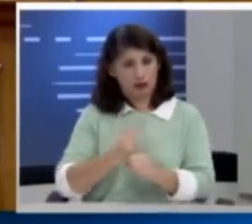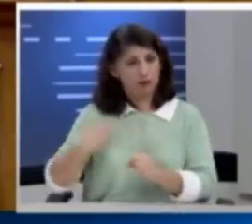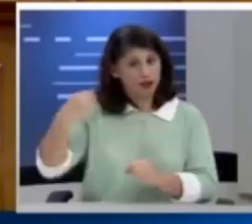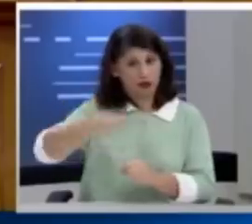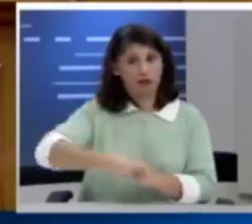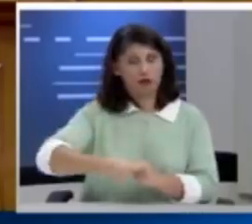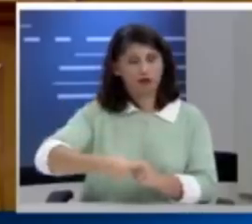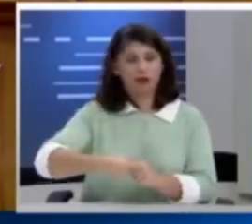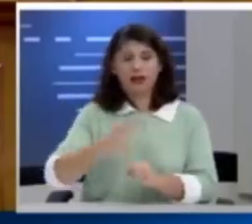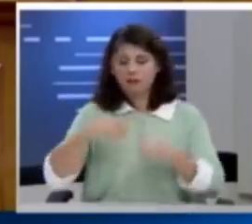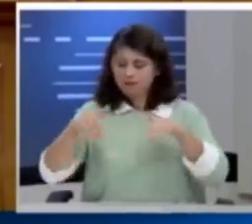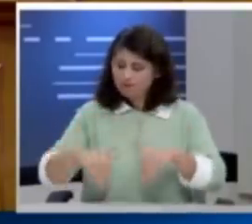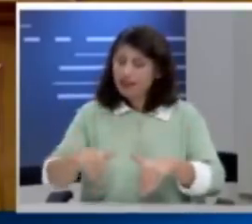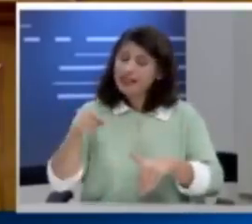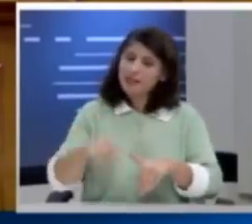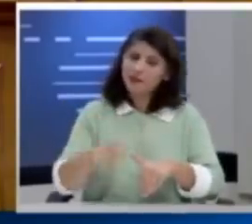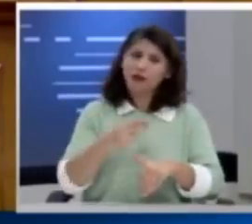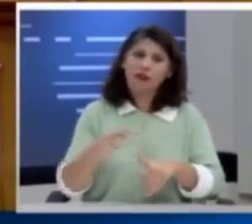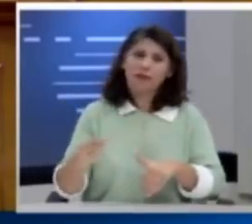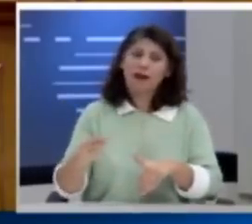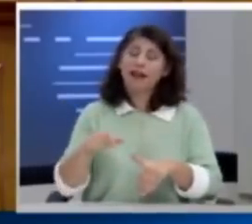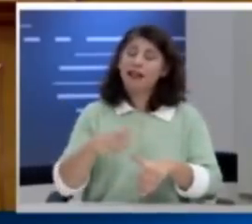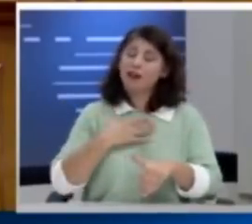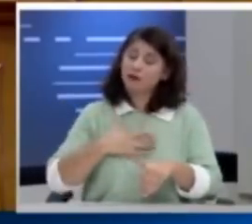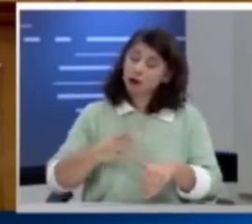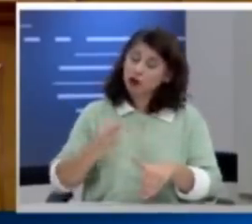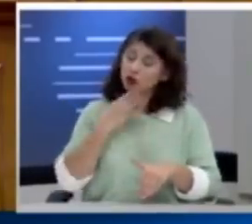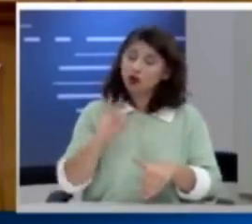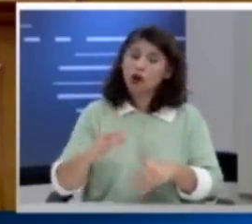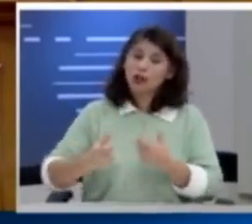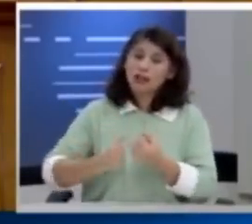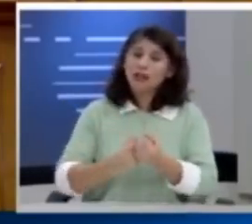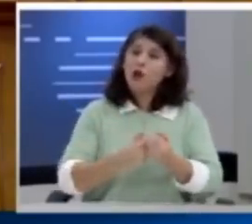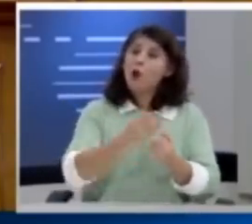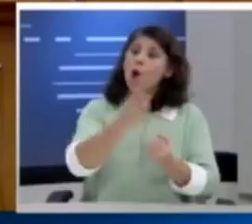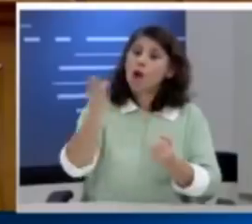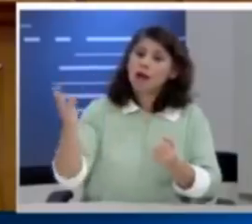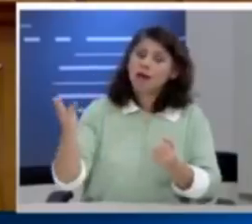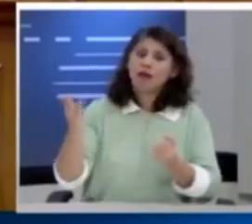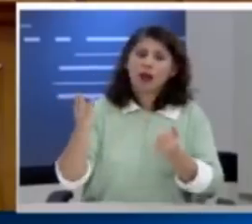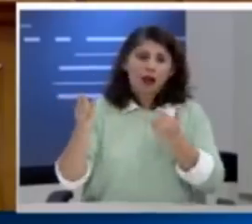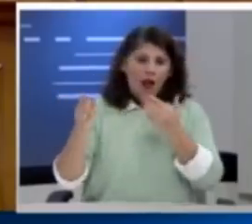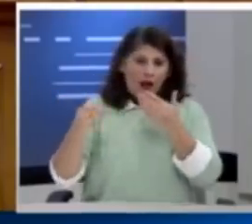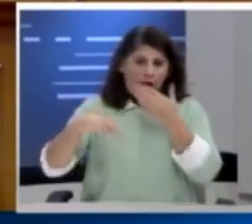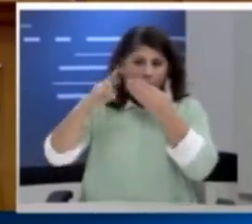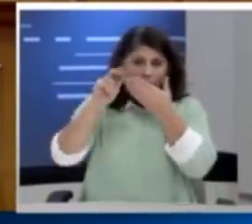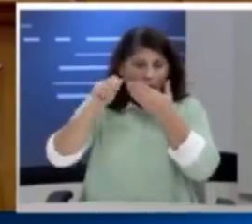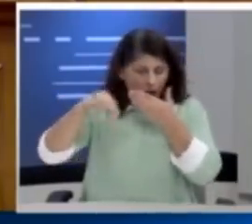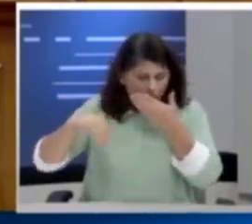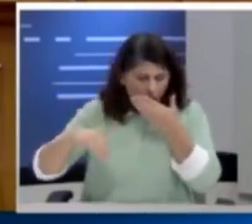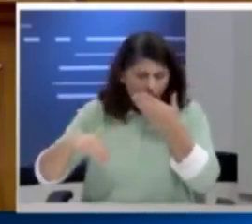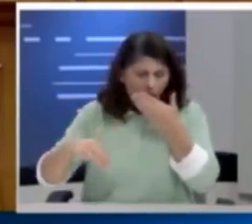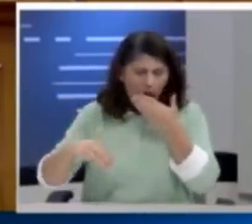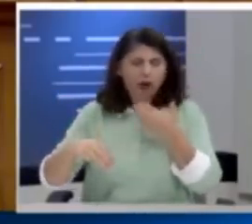πολύ συνεπείς μόνο σε αυτό. Και γι' αυτό σας στηρίζουν όλοι αυτοί οι ορκισμένοι εχθροί του